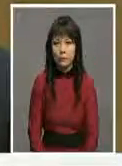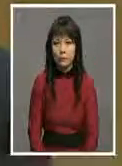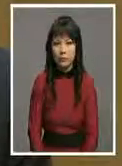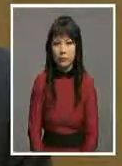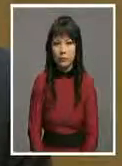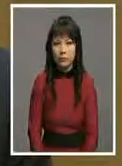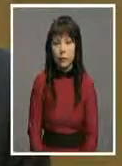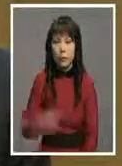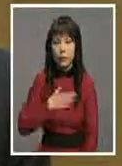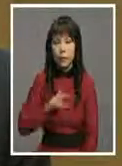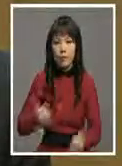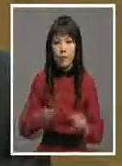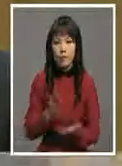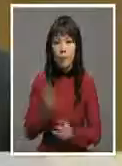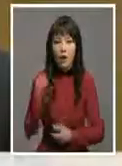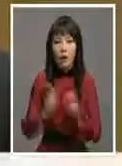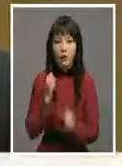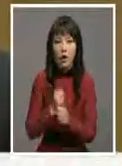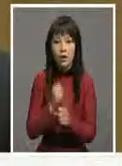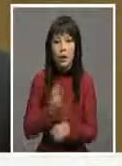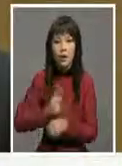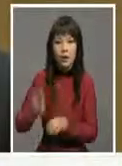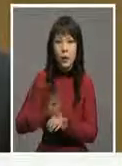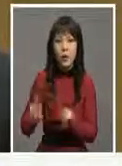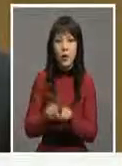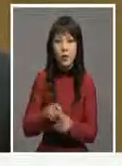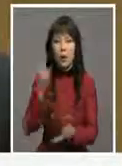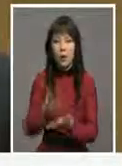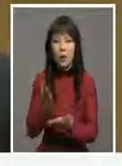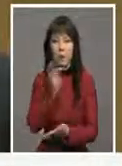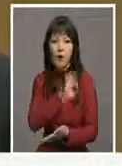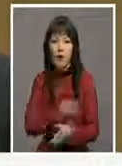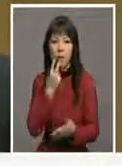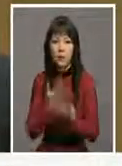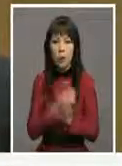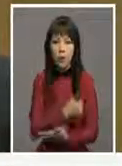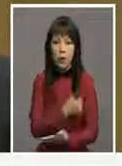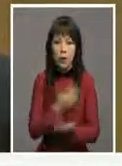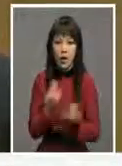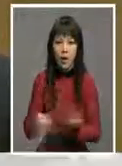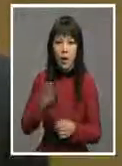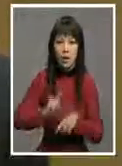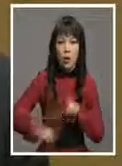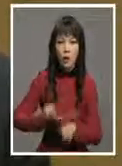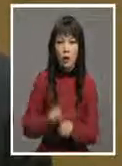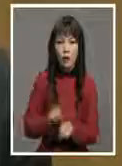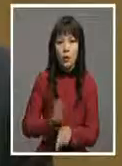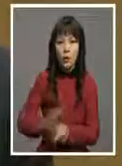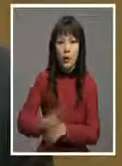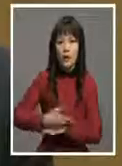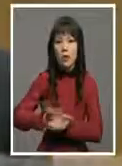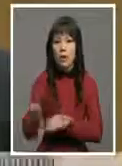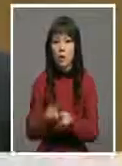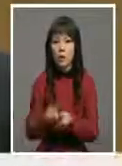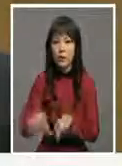Кез келген мемлекет өзі өндірген өнімін қымбат бағамен сыртқа пұлдап, содан пайда табуды көздейді. Бірақ отандық өнімдерді өткізетін сыртқы нарықсыз